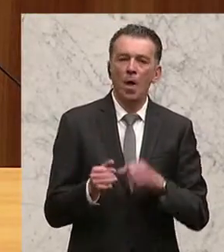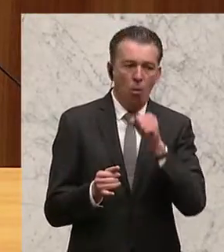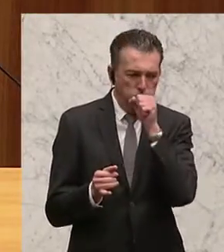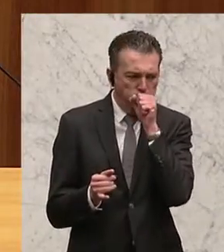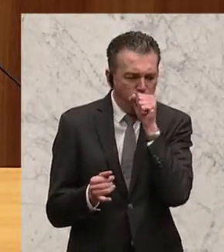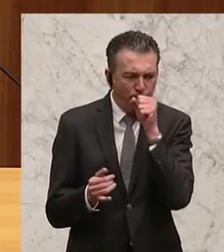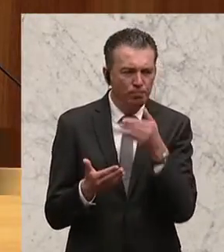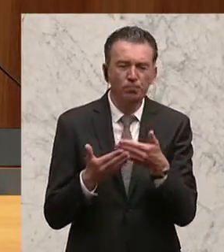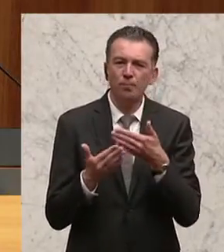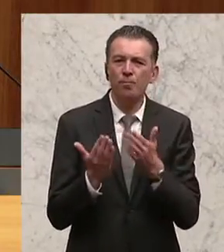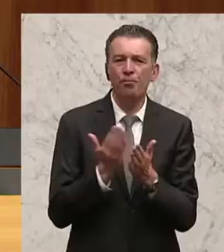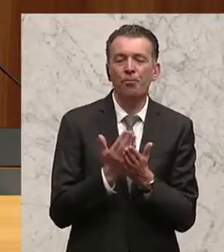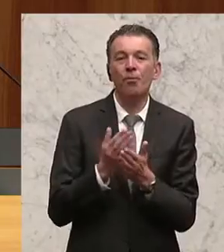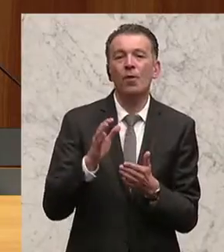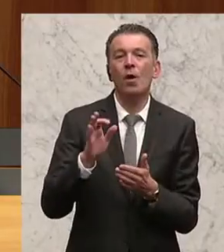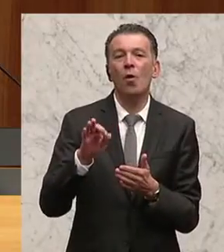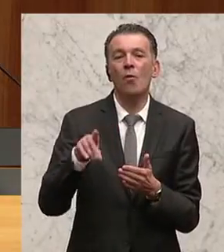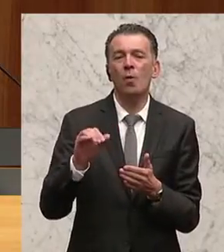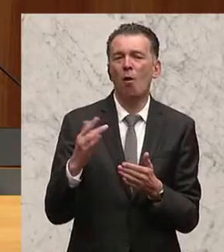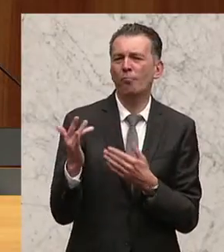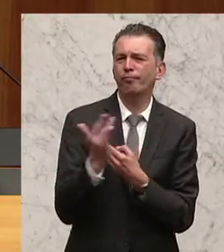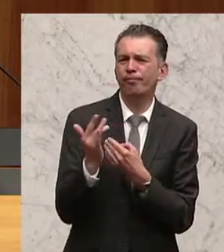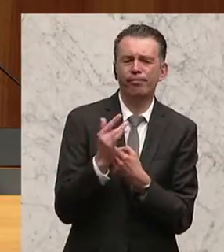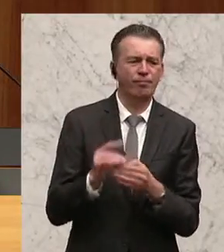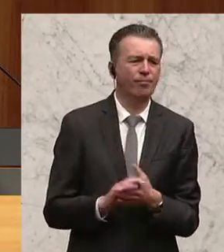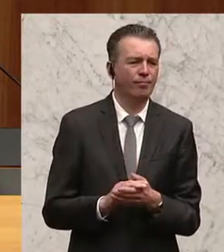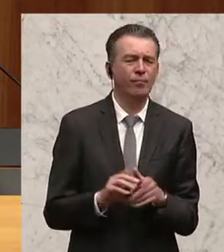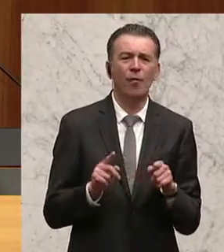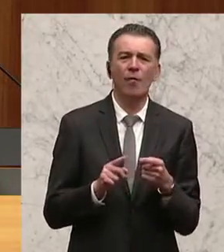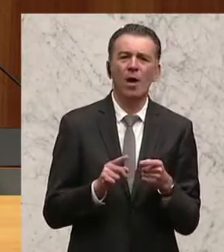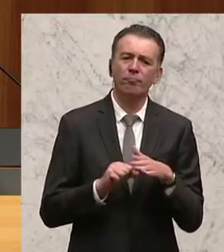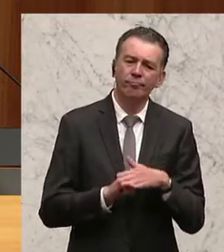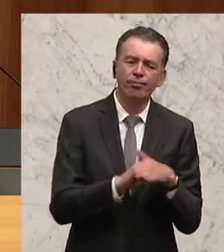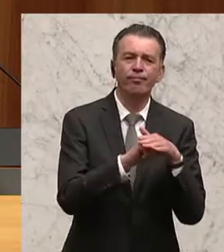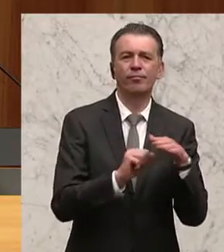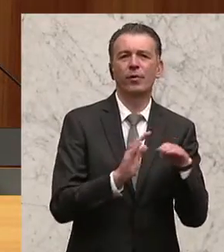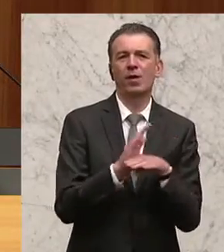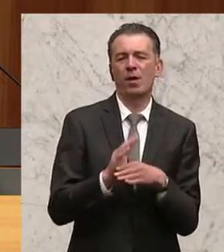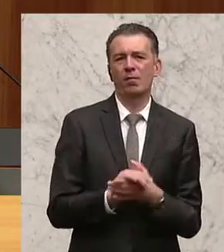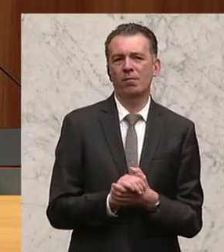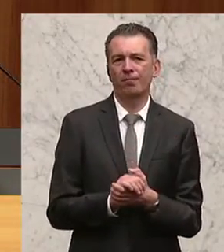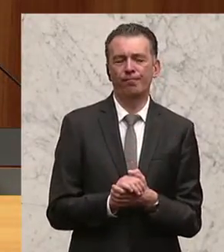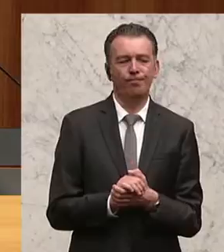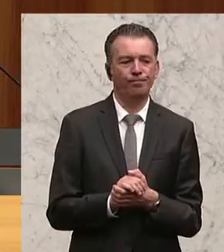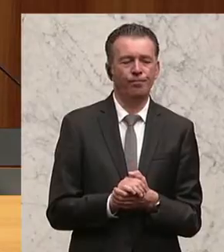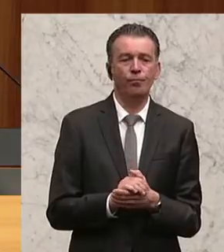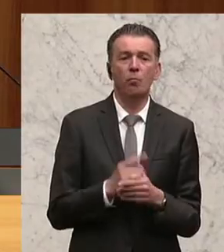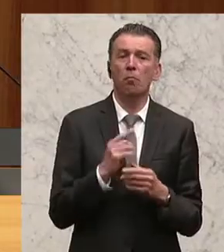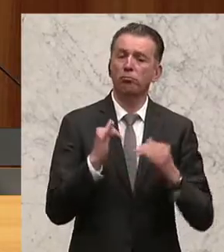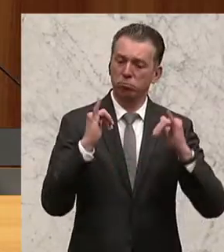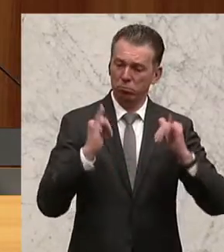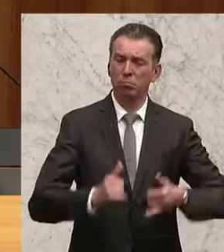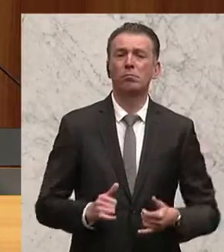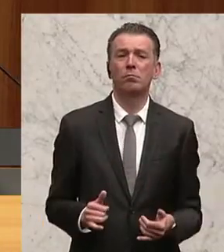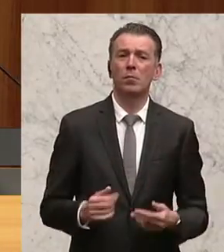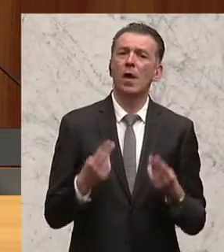Wir sind vorhin schon von der FPÖ kritisiert worden, also Steigbügelhalter für dieses Gesetz. Wir stehen dazu. Ich